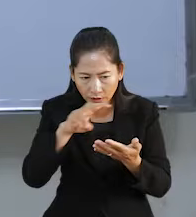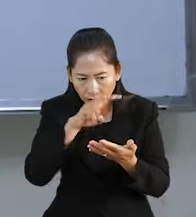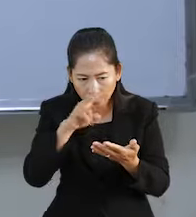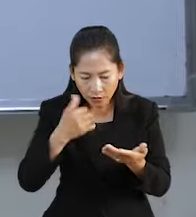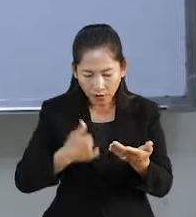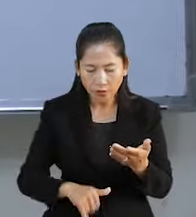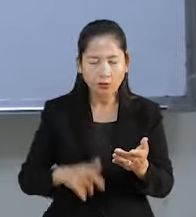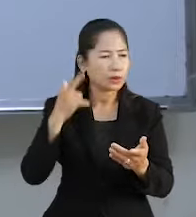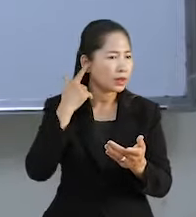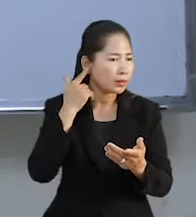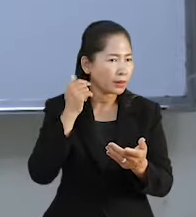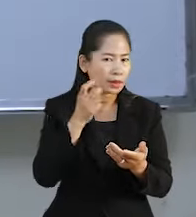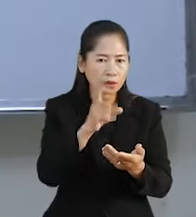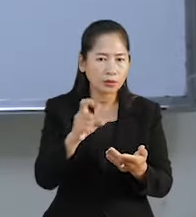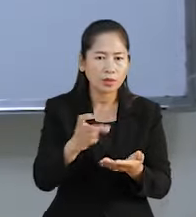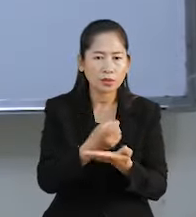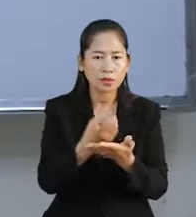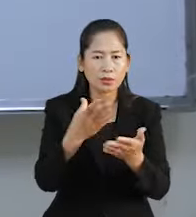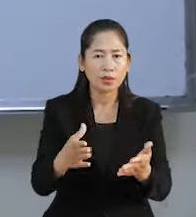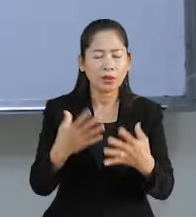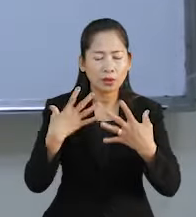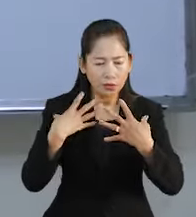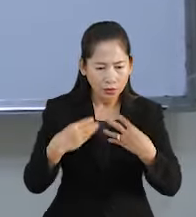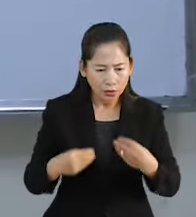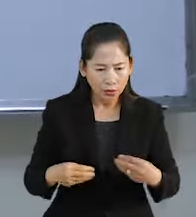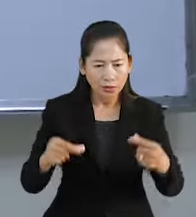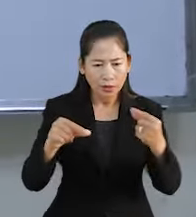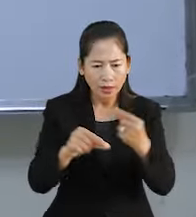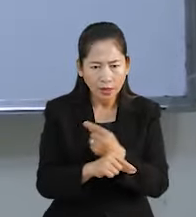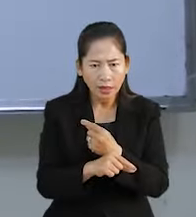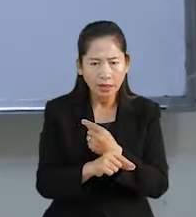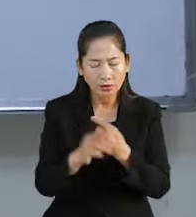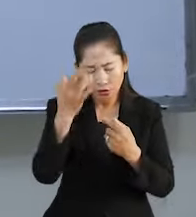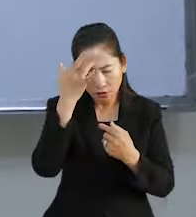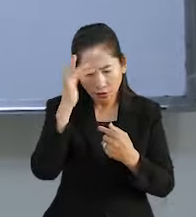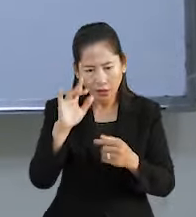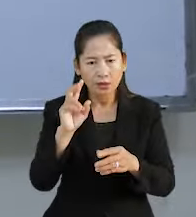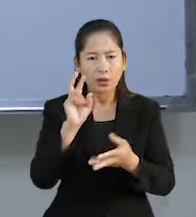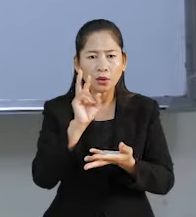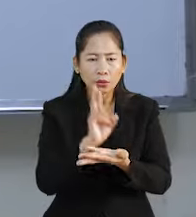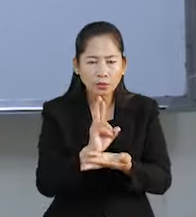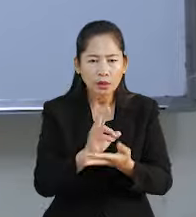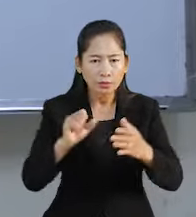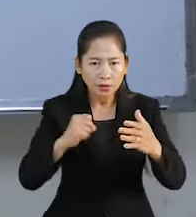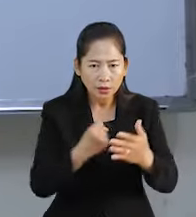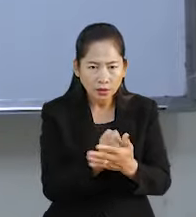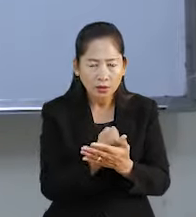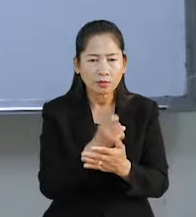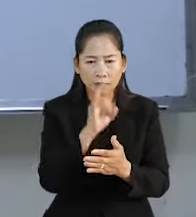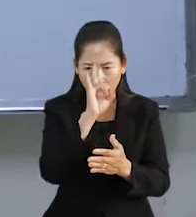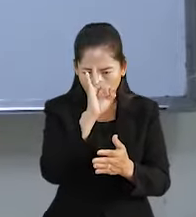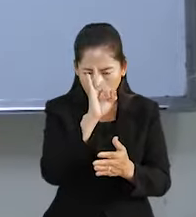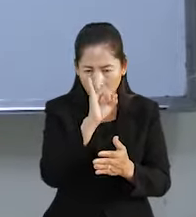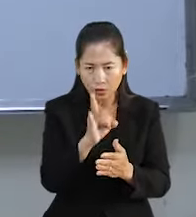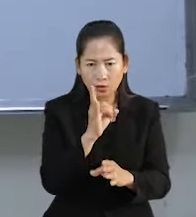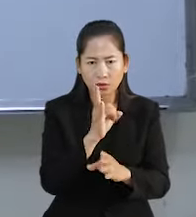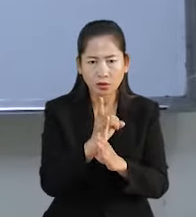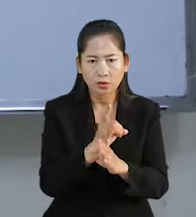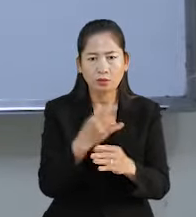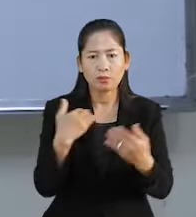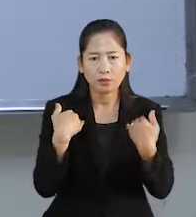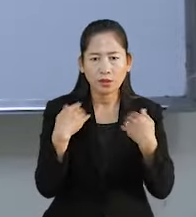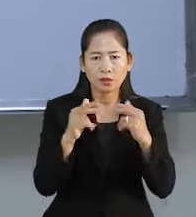ងតាម្ដាយអ្នកជាមនុស្សដូចម្ដេច slow boat កាចមានប្រាជ្ញាឧស្សាហ៍ព្យាយាមម៉ត់ចត់តាគា